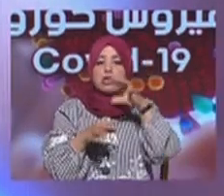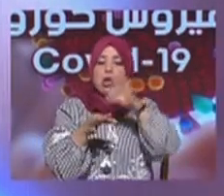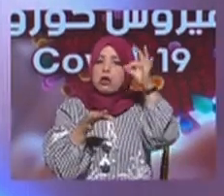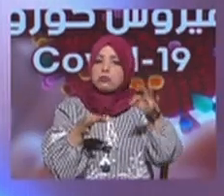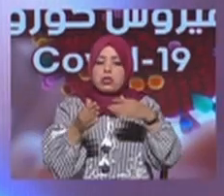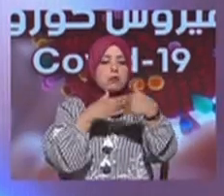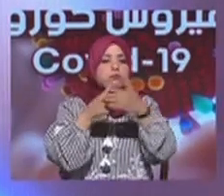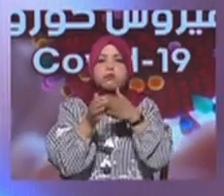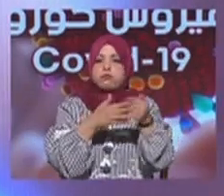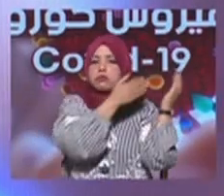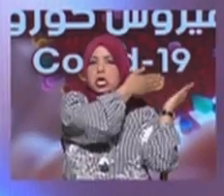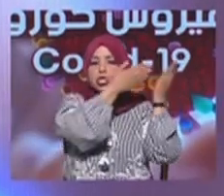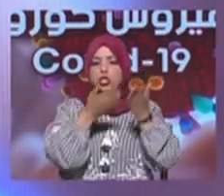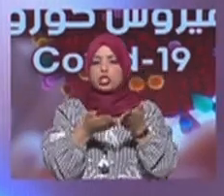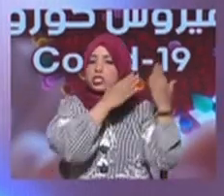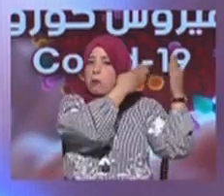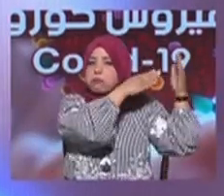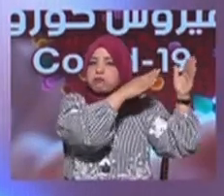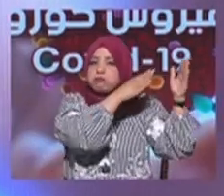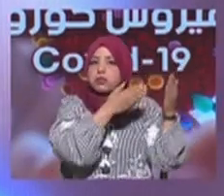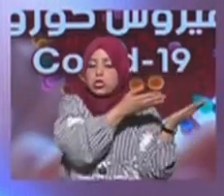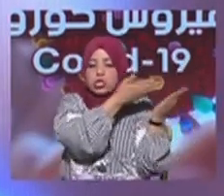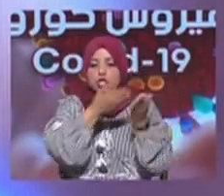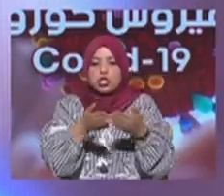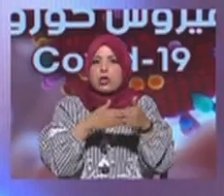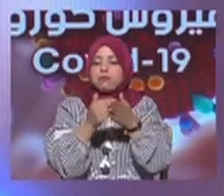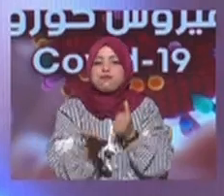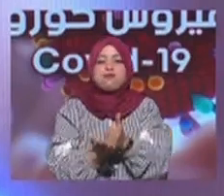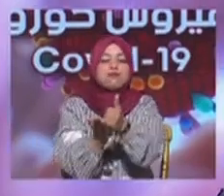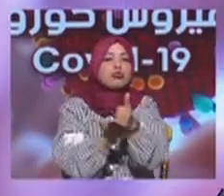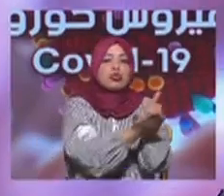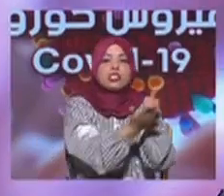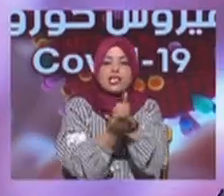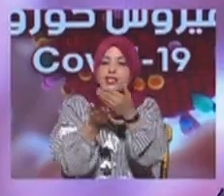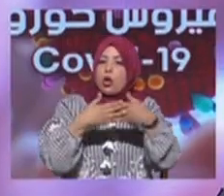الامكانيات؟ راهو هاني قلت لك وكان ننسقوا مع الزملاء اللي عندهم عندها في المخابر